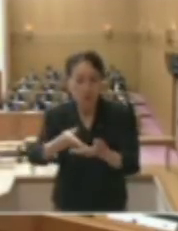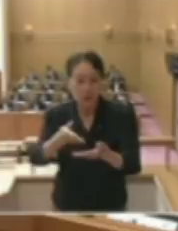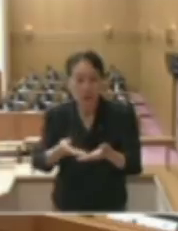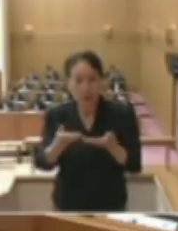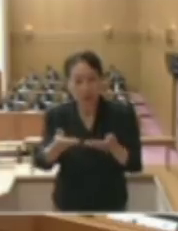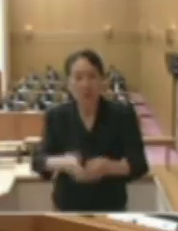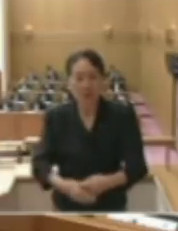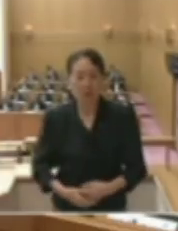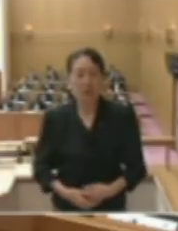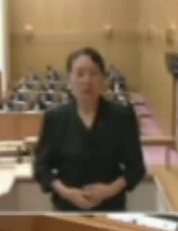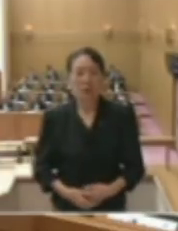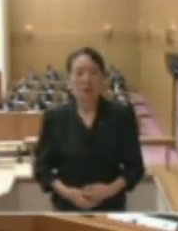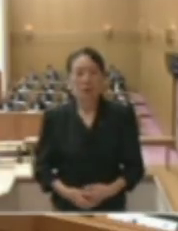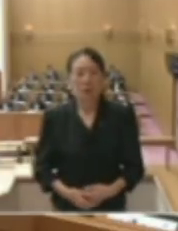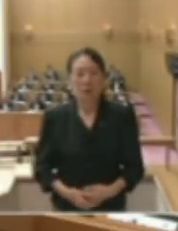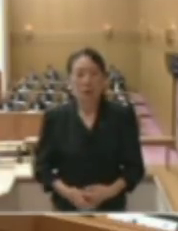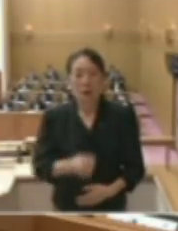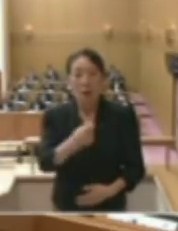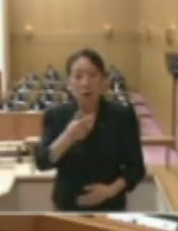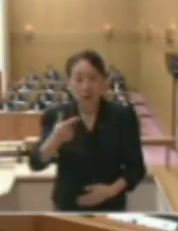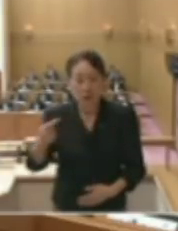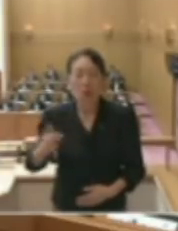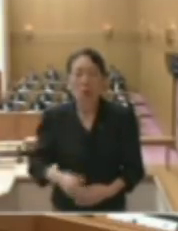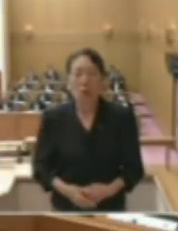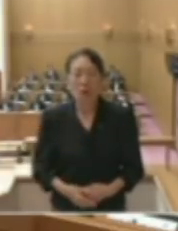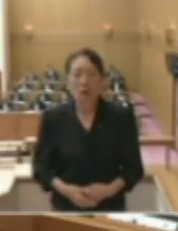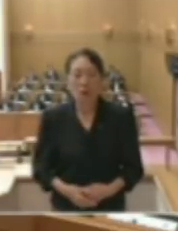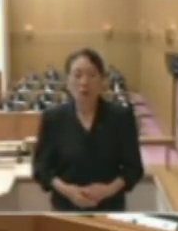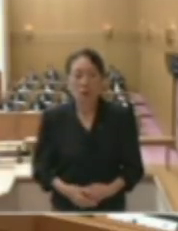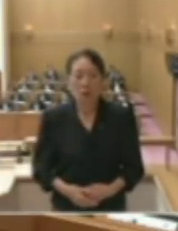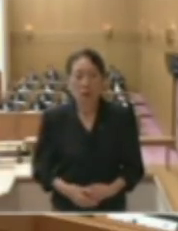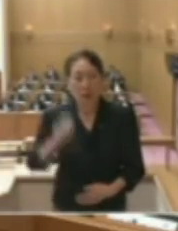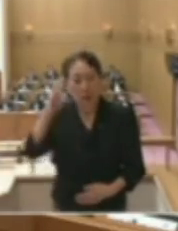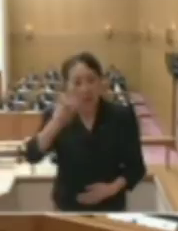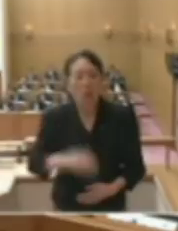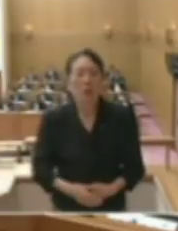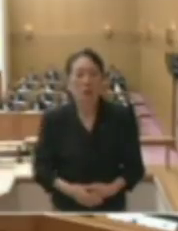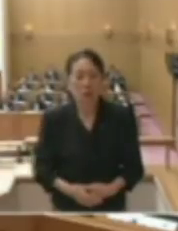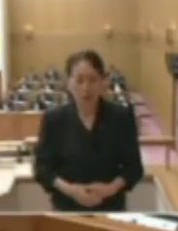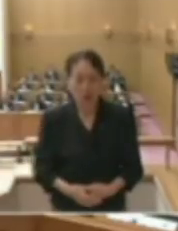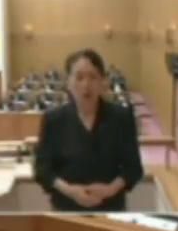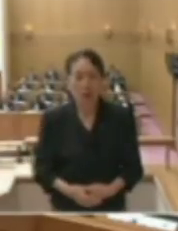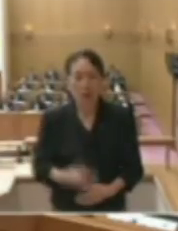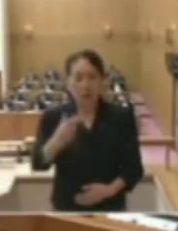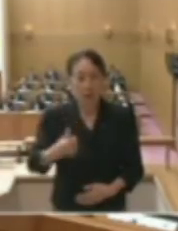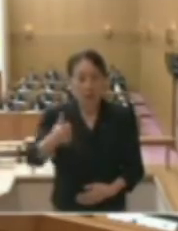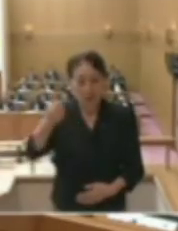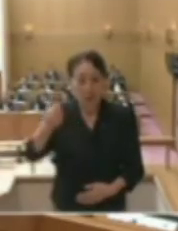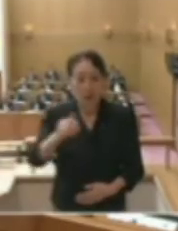。あまりにもひどいですよね。市長は本